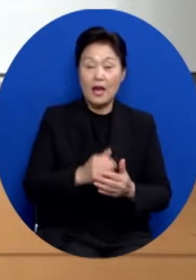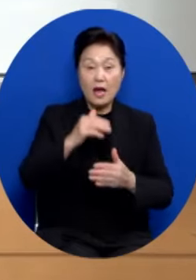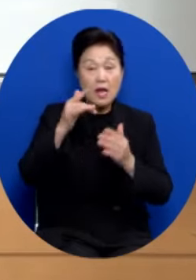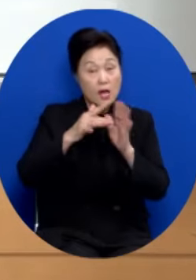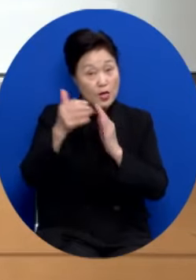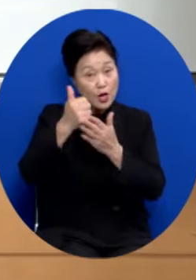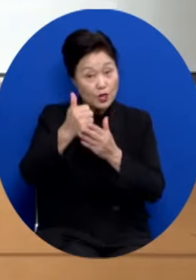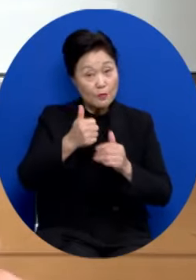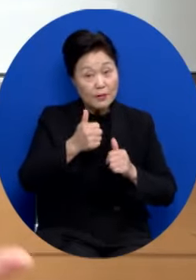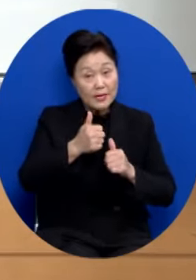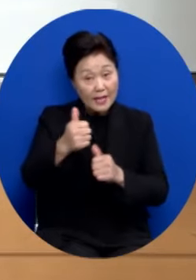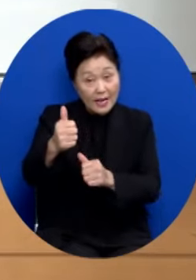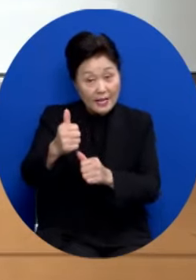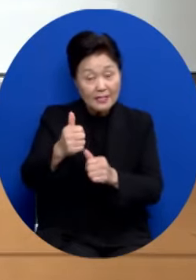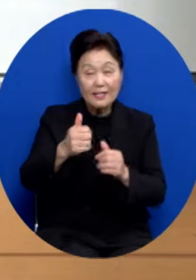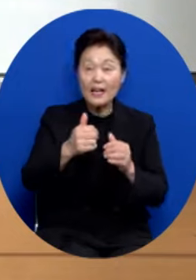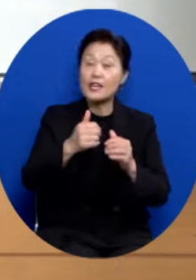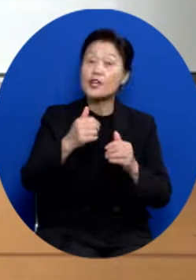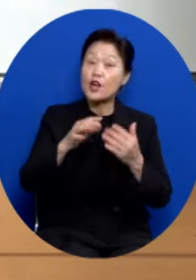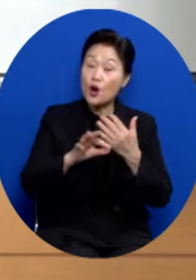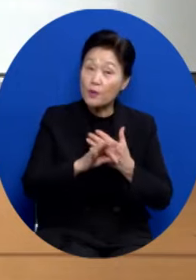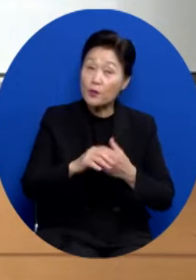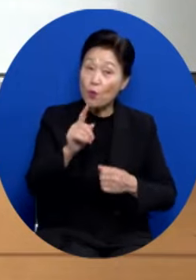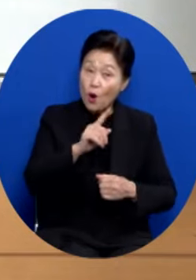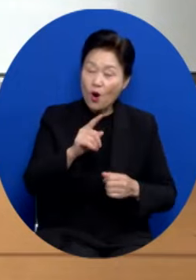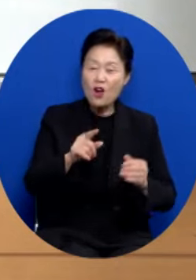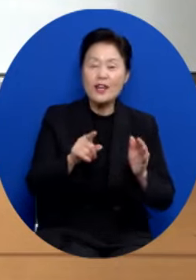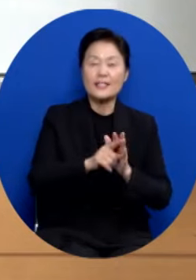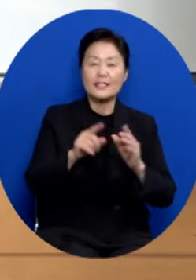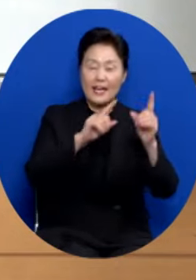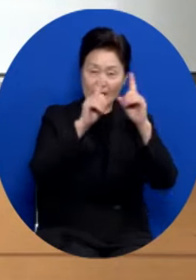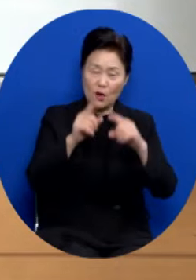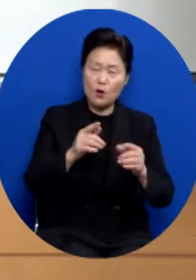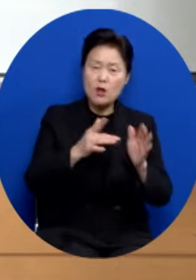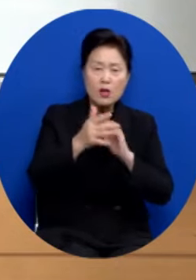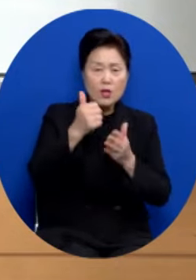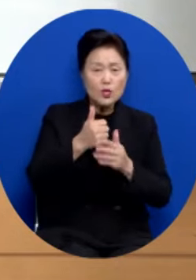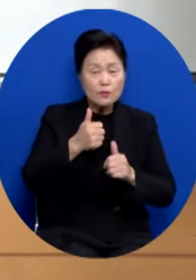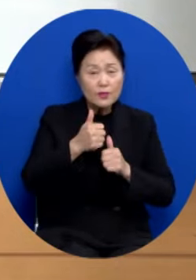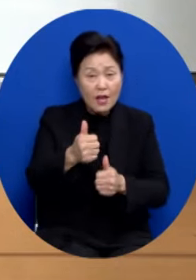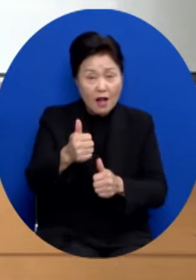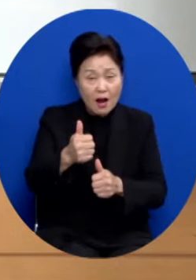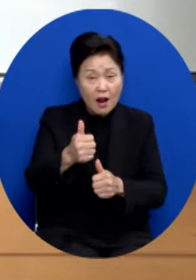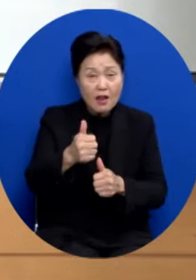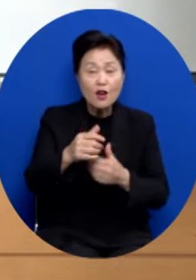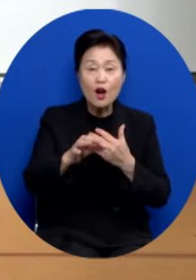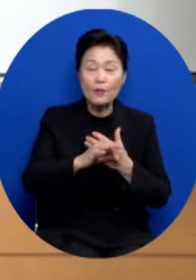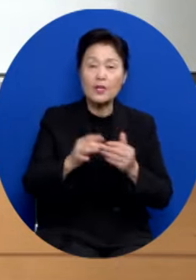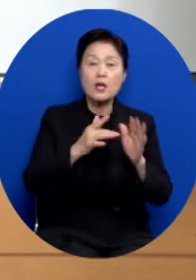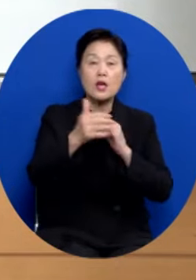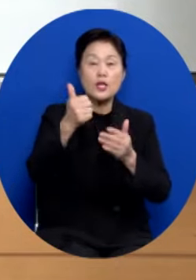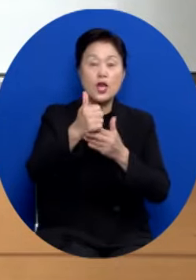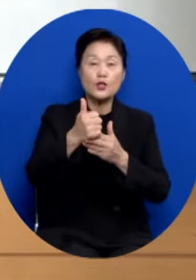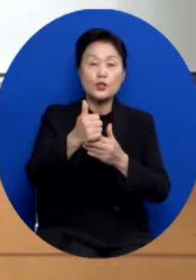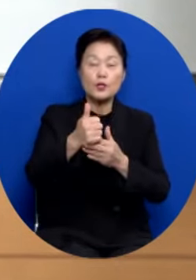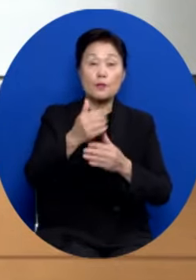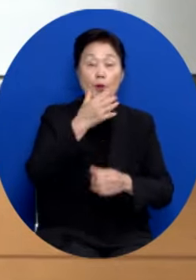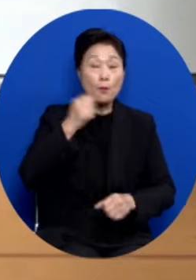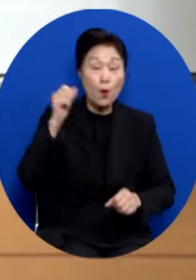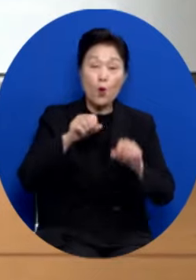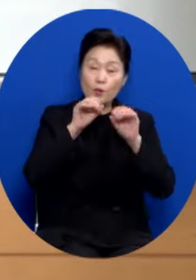자에게. 그러니까 따라가는 것이 신앙생활인데 예수 따라가려고 하다 보면 예수님이 하신 걸 그대로 따라가야